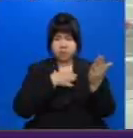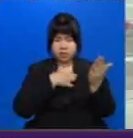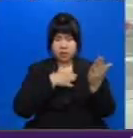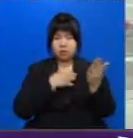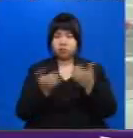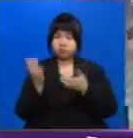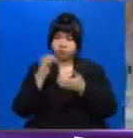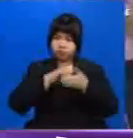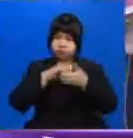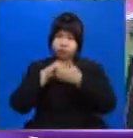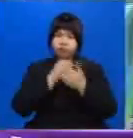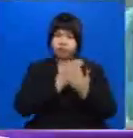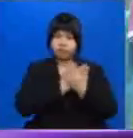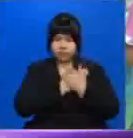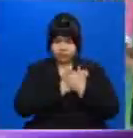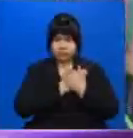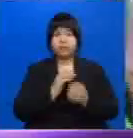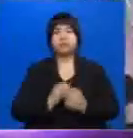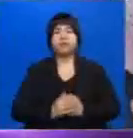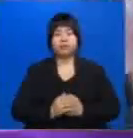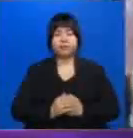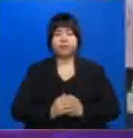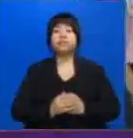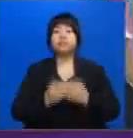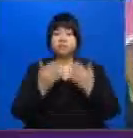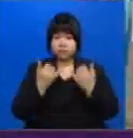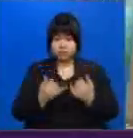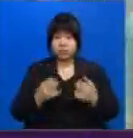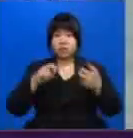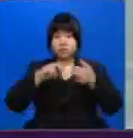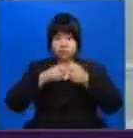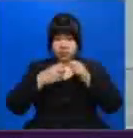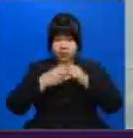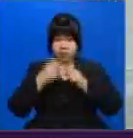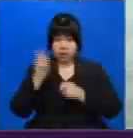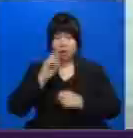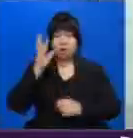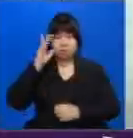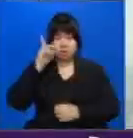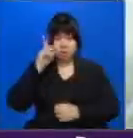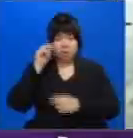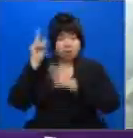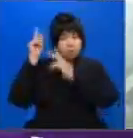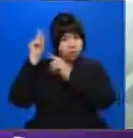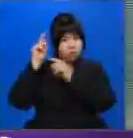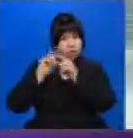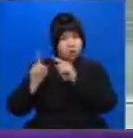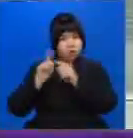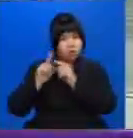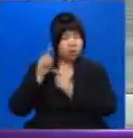ยรักกัน ในสถานการณ์ที่ไม่ปกติเช่นนี้ผู้ปกครองต้องคอยติดตามทันข่าวสารอยู่เสม